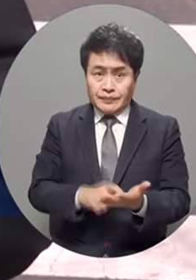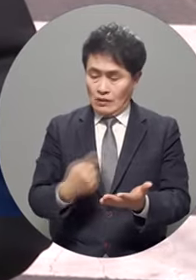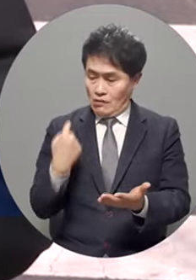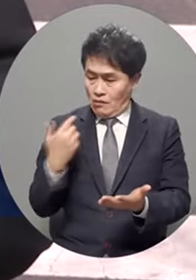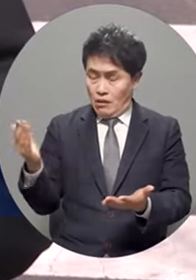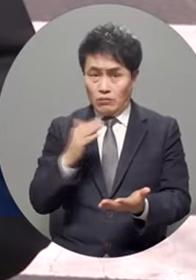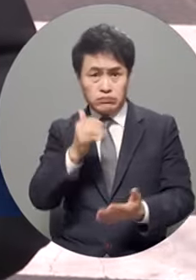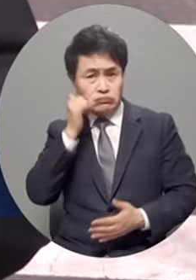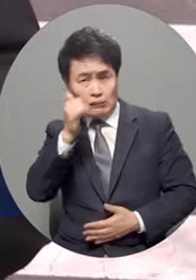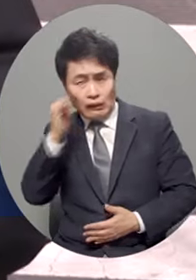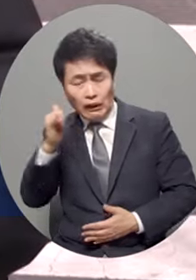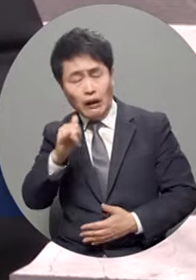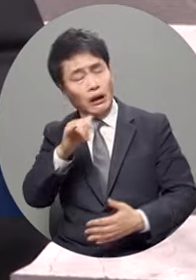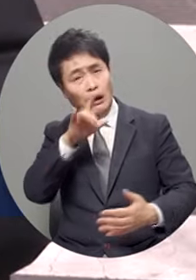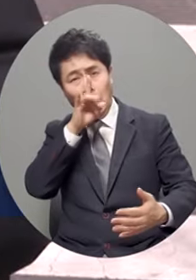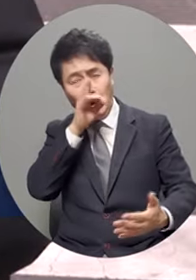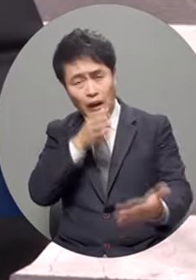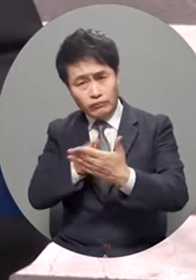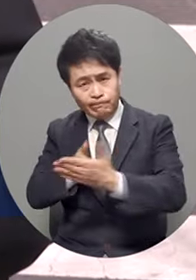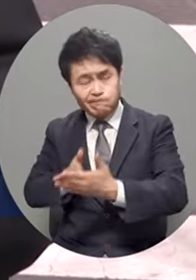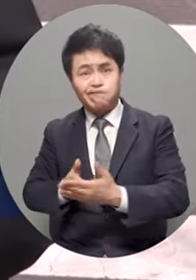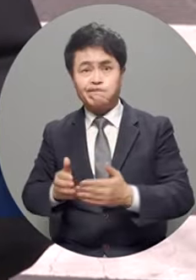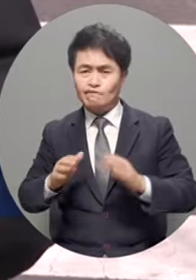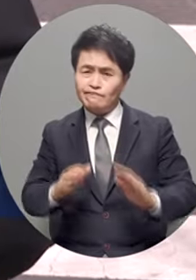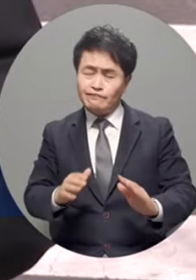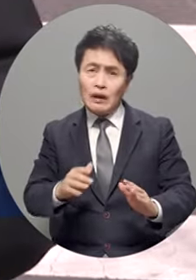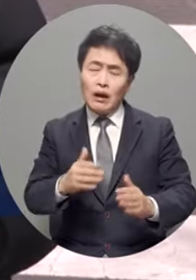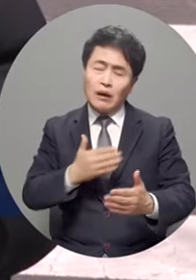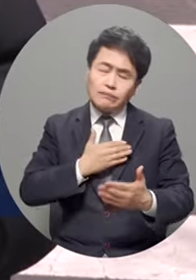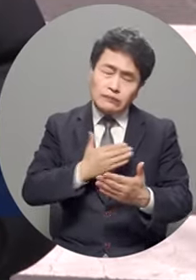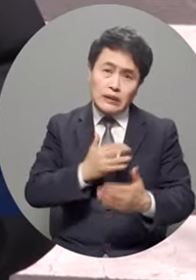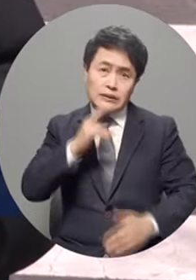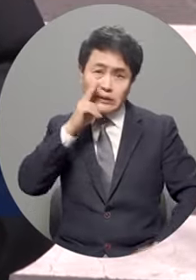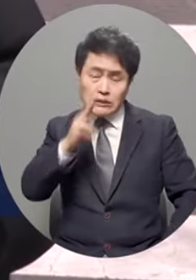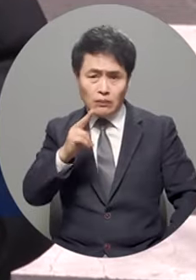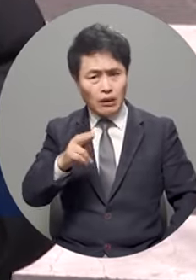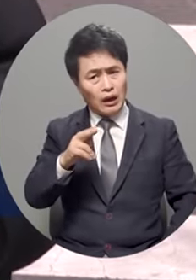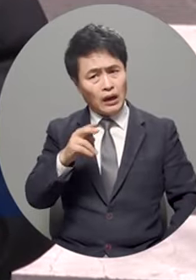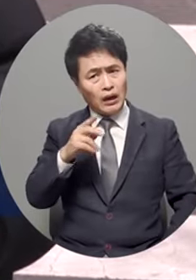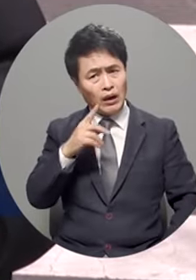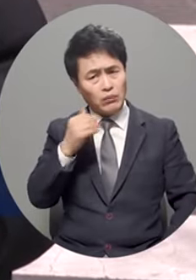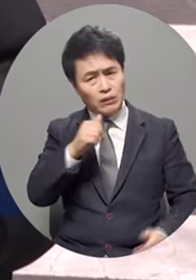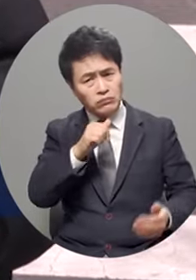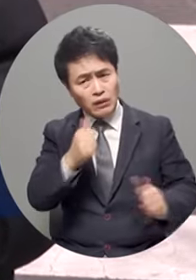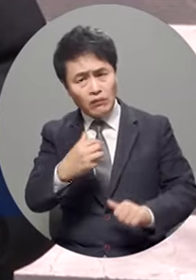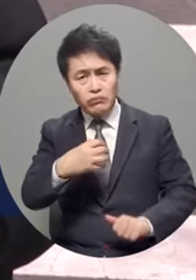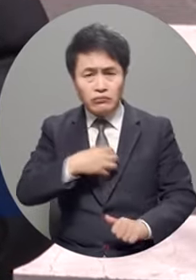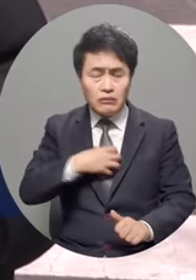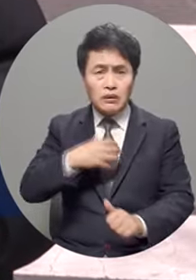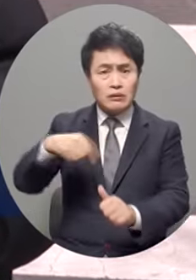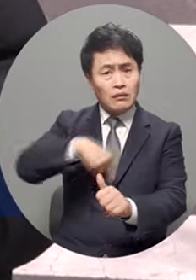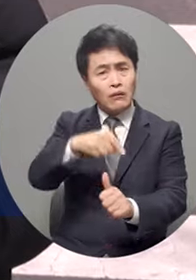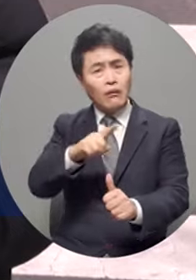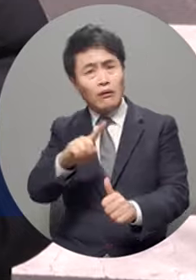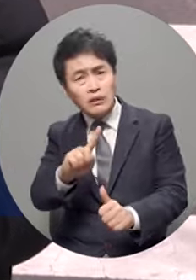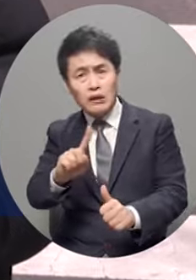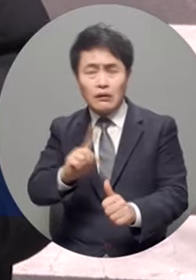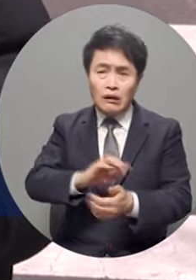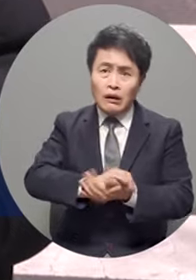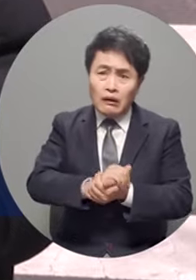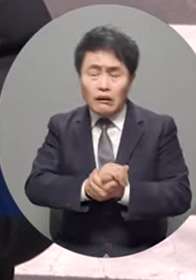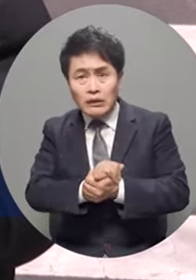전화를 해도 여기가 전화 연결이 안 되고 엄청 불안했죠. 돌아가실 수도 있을 상황이 오면 어떡하나.